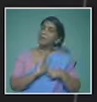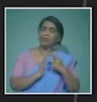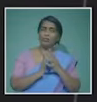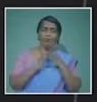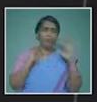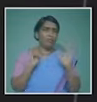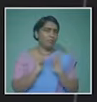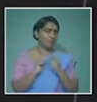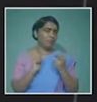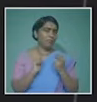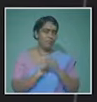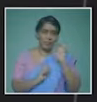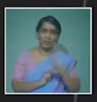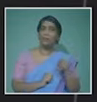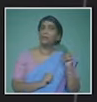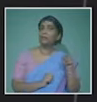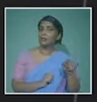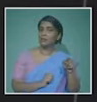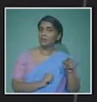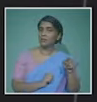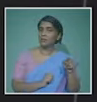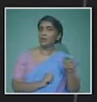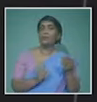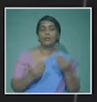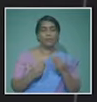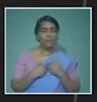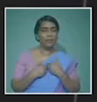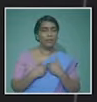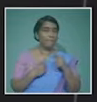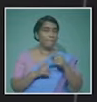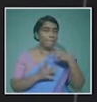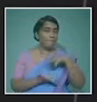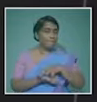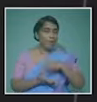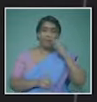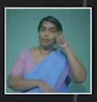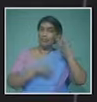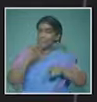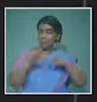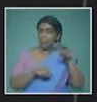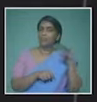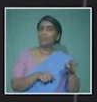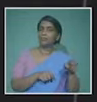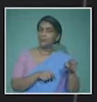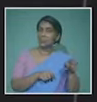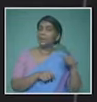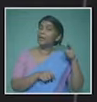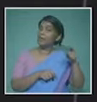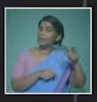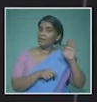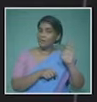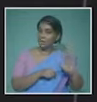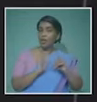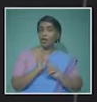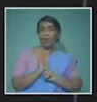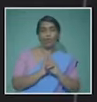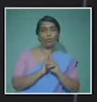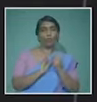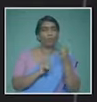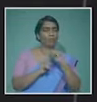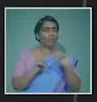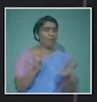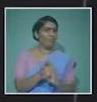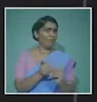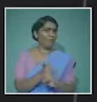கிழக்கு மாகாண மக்கள் கூட்டம் கூட்டமாக வடக்கிலே போய் போராட அங்கிருந்து 5 லட்சம் 10 லட்சம் பேர் வெளிநாடுகளில்